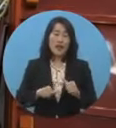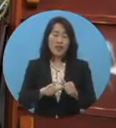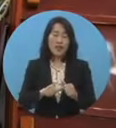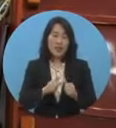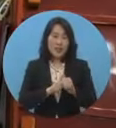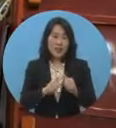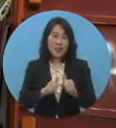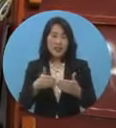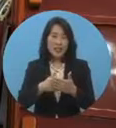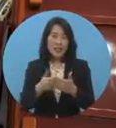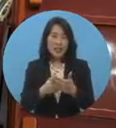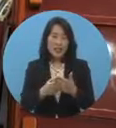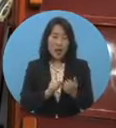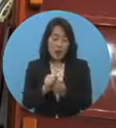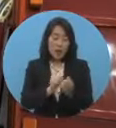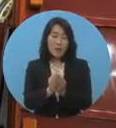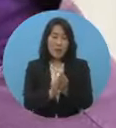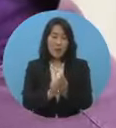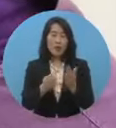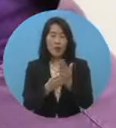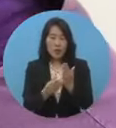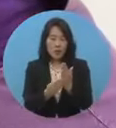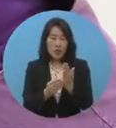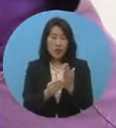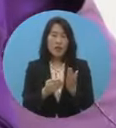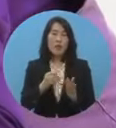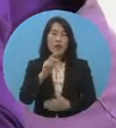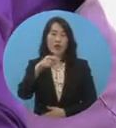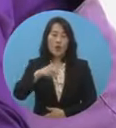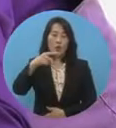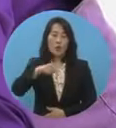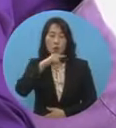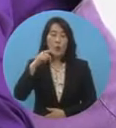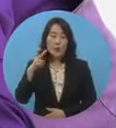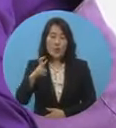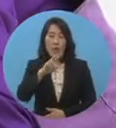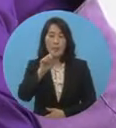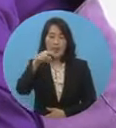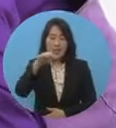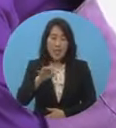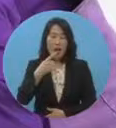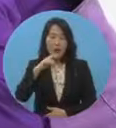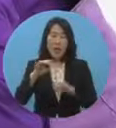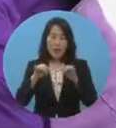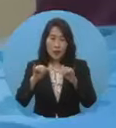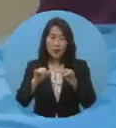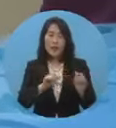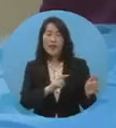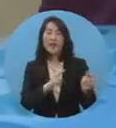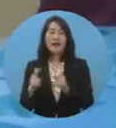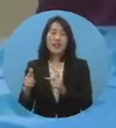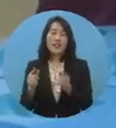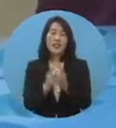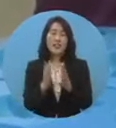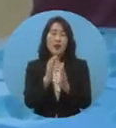생각한 재생 빨래 비누를 비롯해 녹차 어성초 녹두 홍삼 미강 황토 파프리카 등